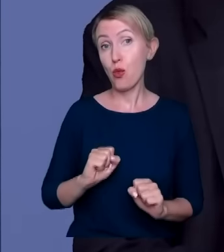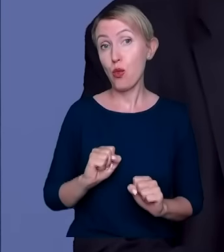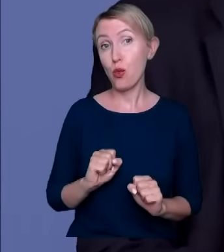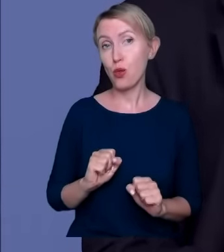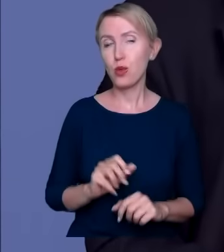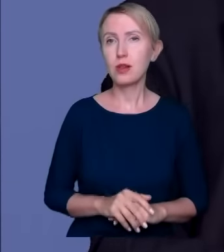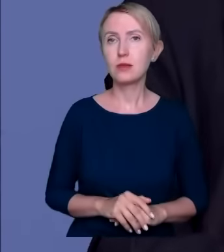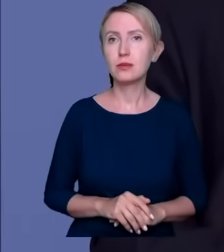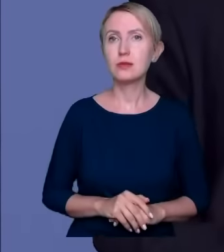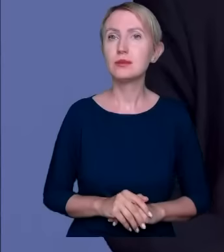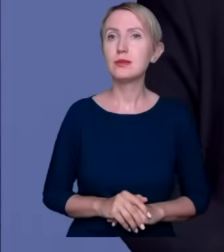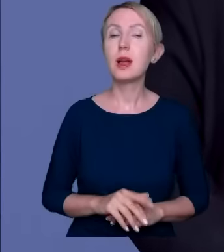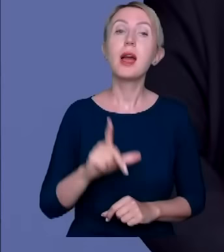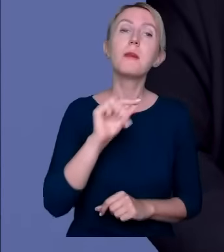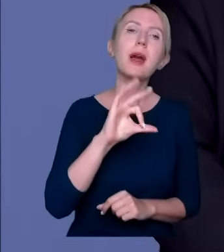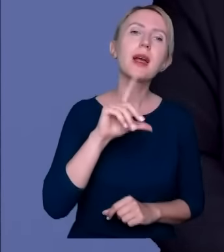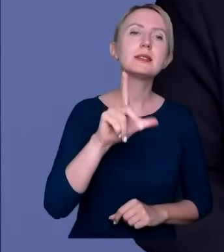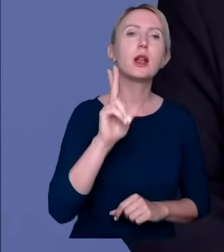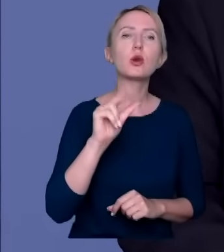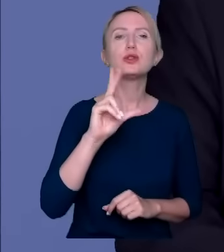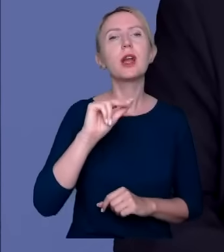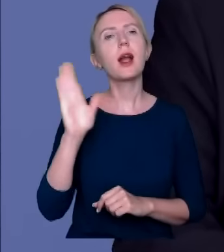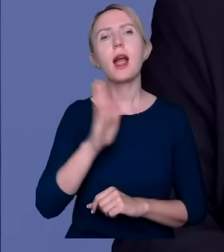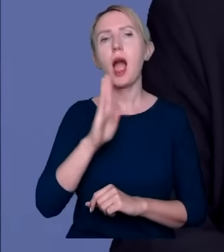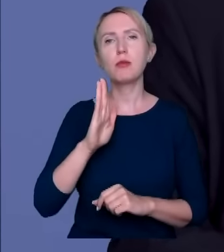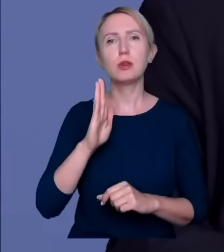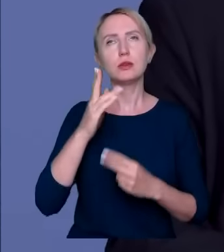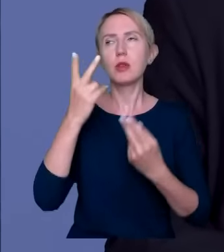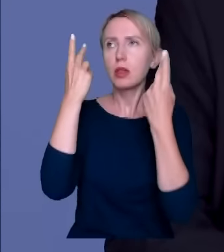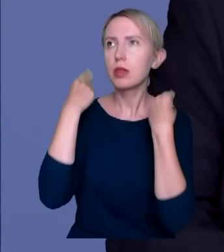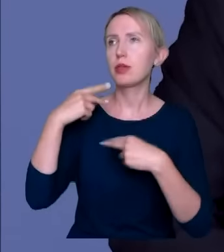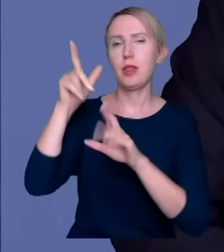ż PSL czy Kosiniak kamz się poddaje